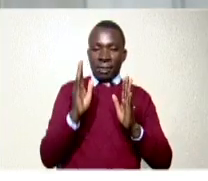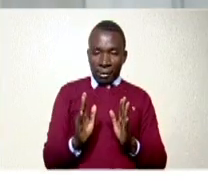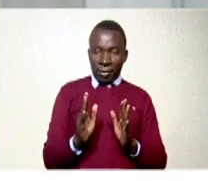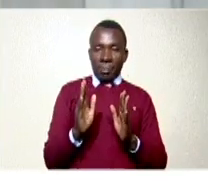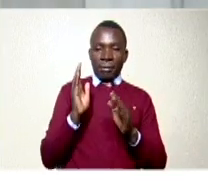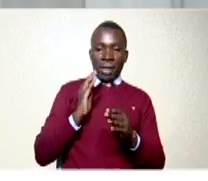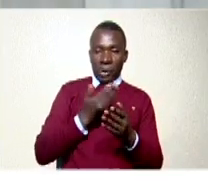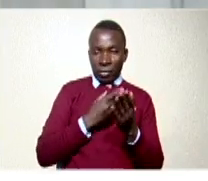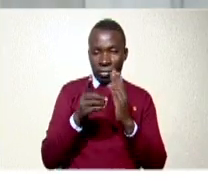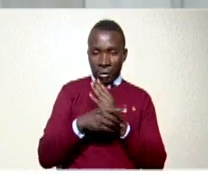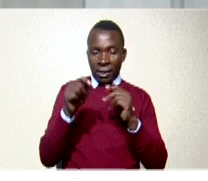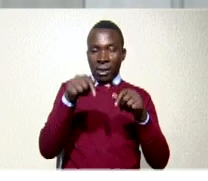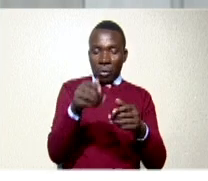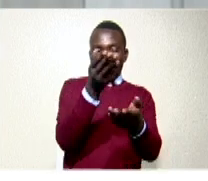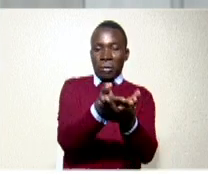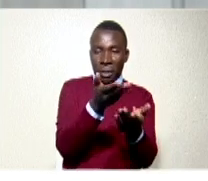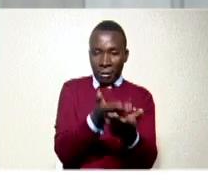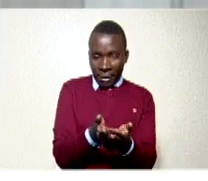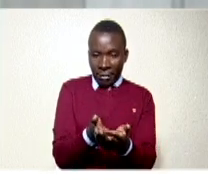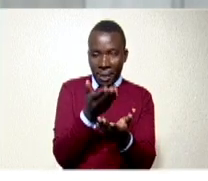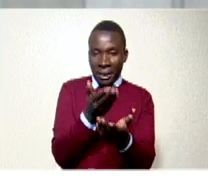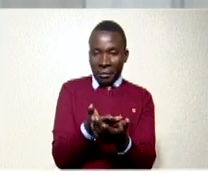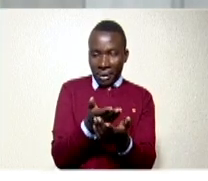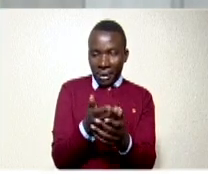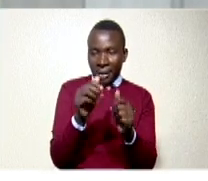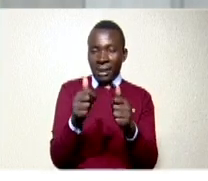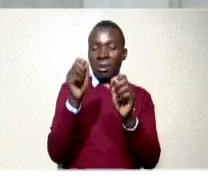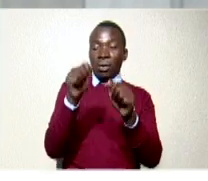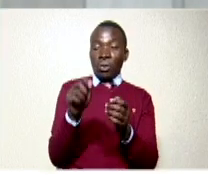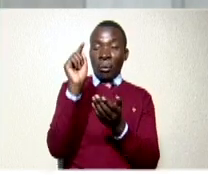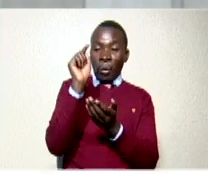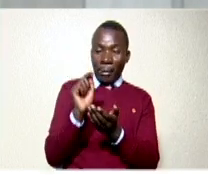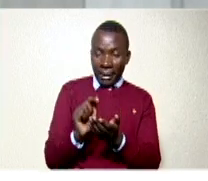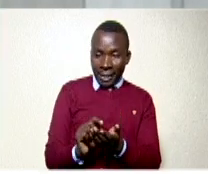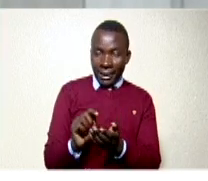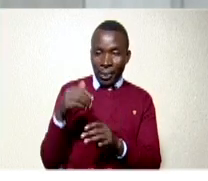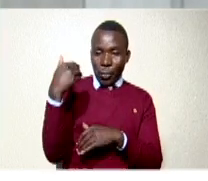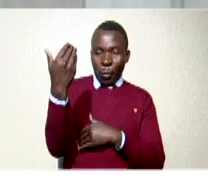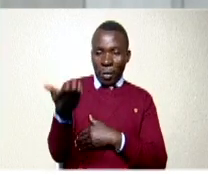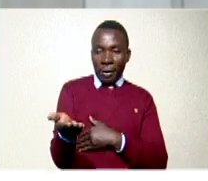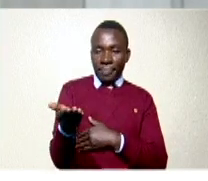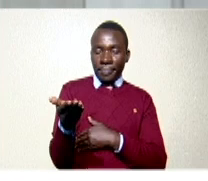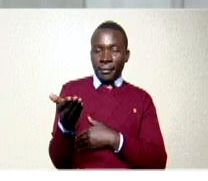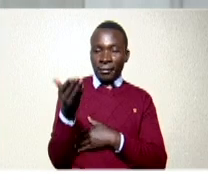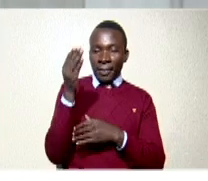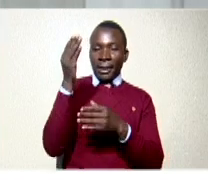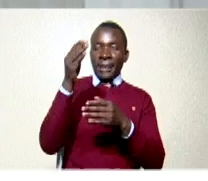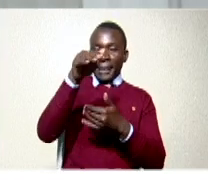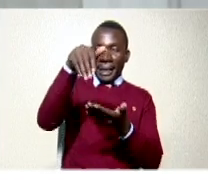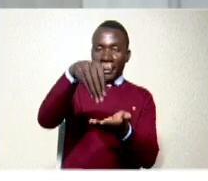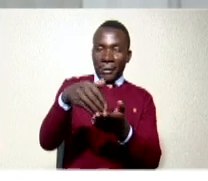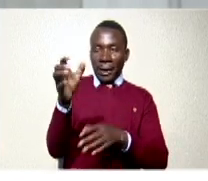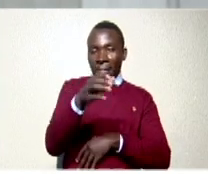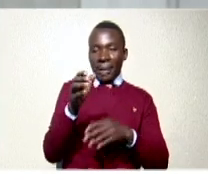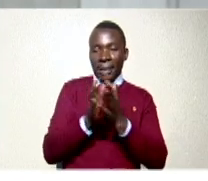karere ni ubusabe bari basabye yuko bagabanyirizwa noneho ikigo ndetse na